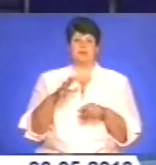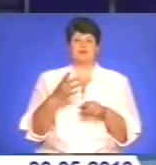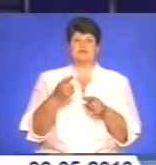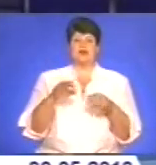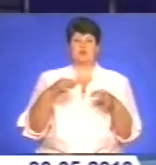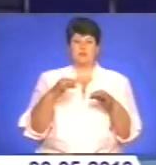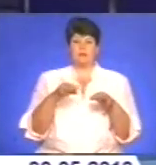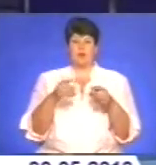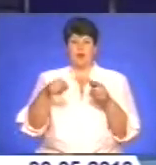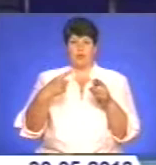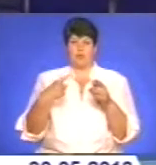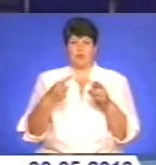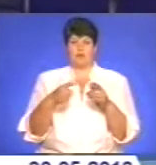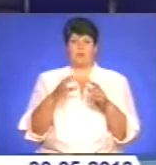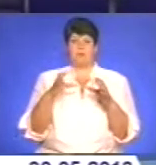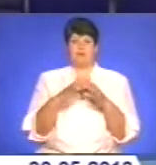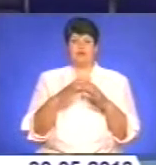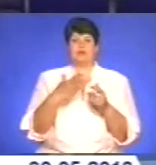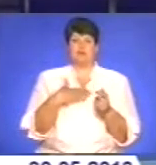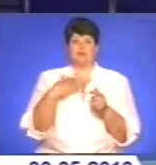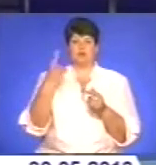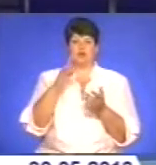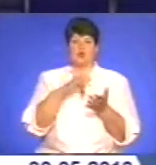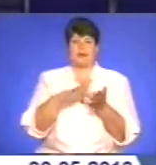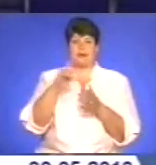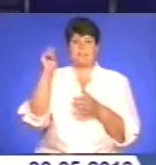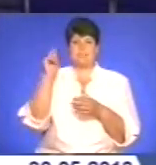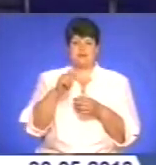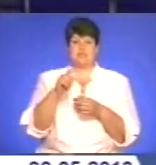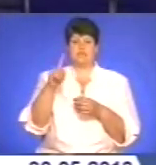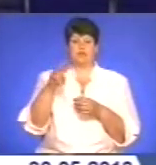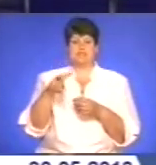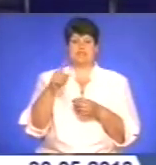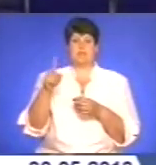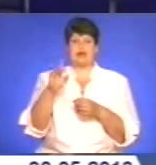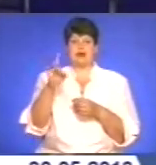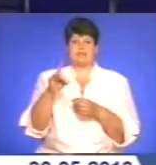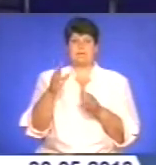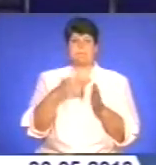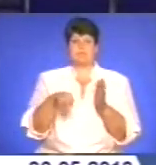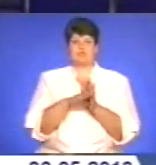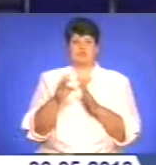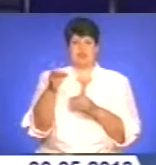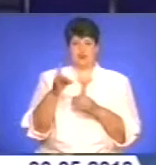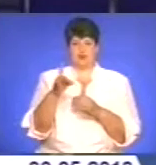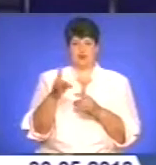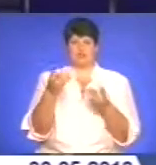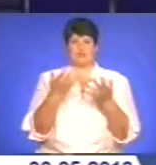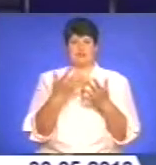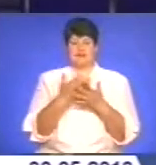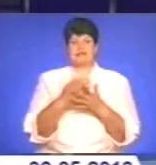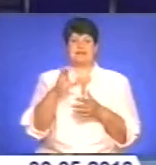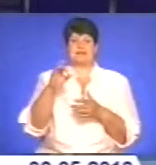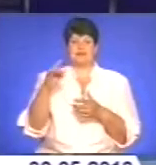автомобільними акумуляторними батареями до нашого обласного центру приїжджали злодії зі Збаразького і Підволочиського районів. Сюжет – сектор зв'язків